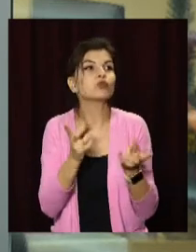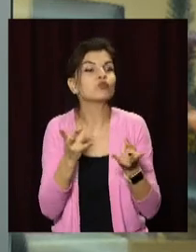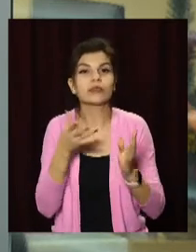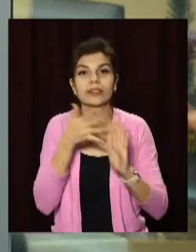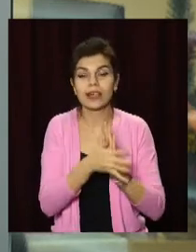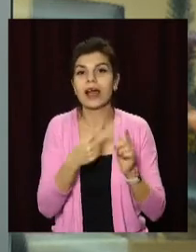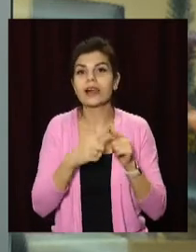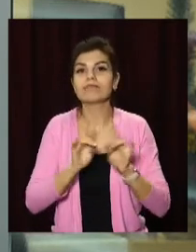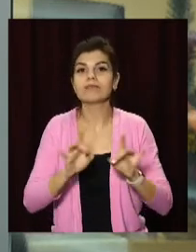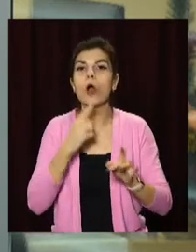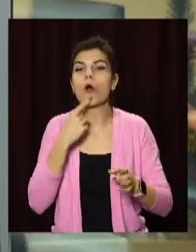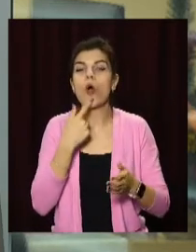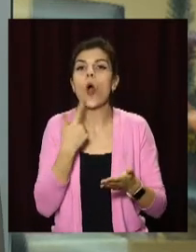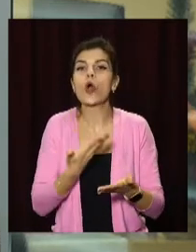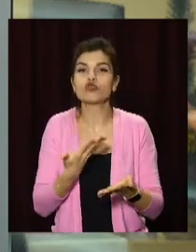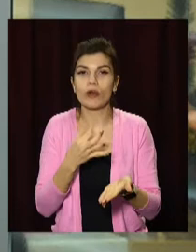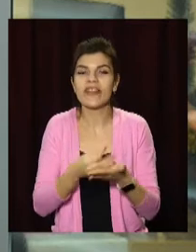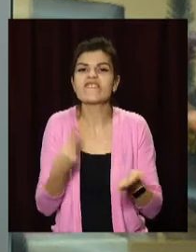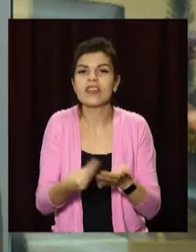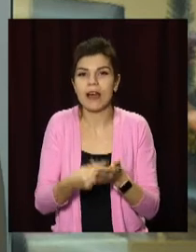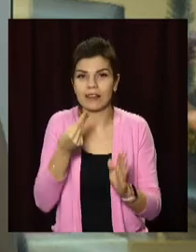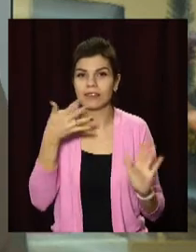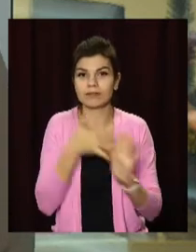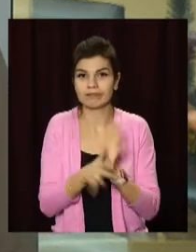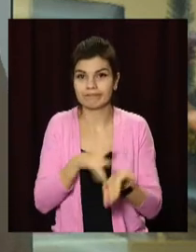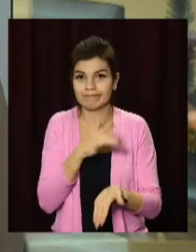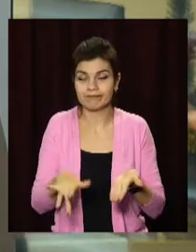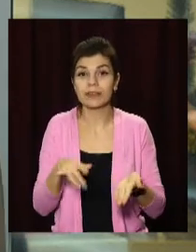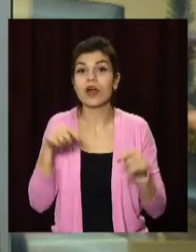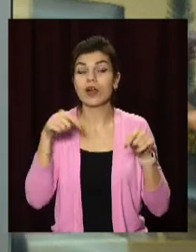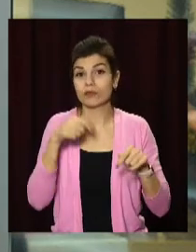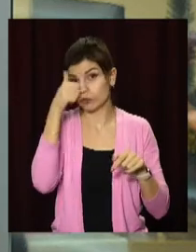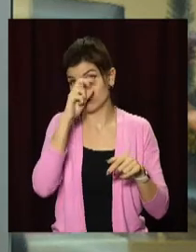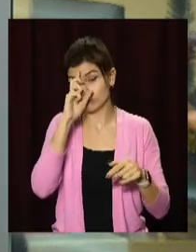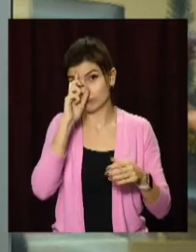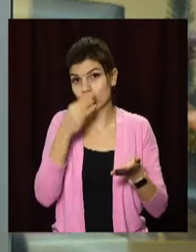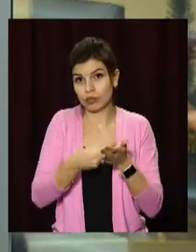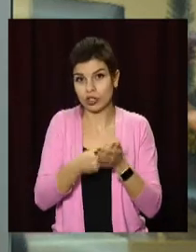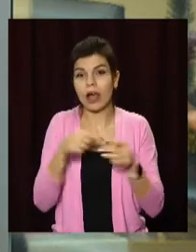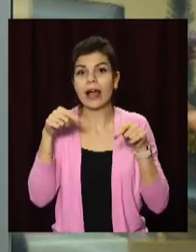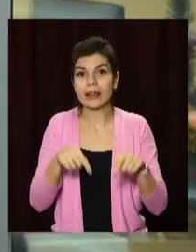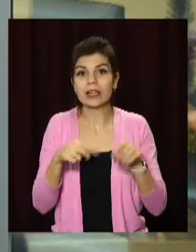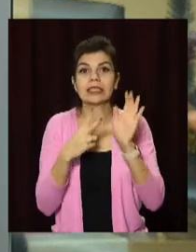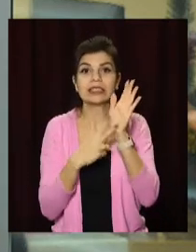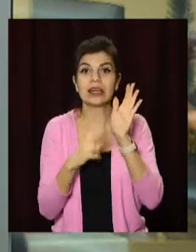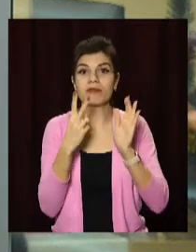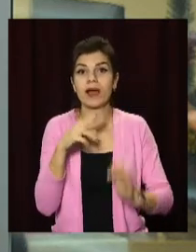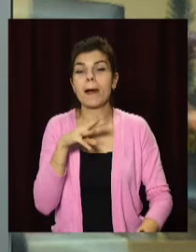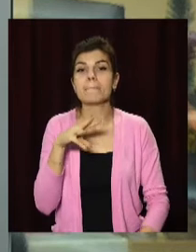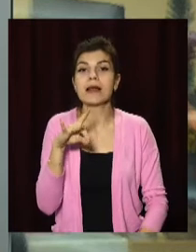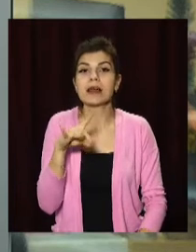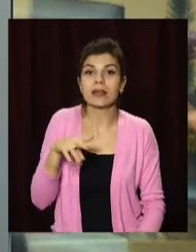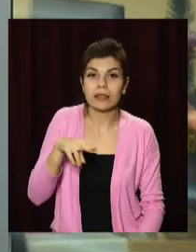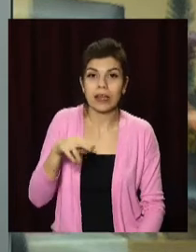Про це свідчить звіт Міністерства фінансів України. Всього минулоріч держбюджет передбачив на це 72 мільярди